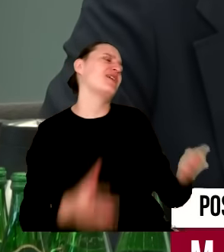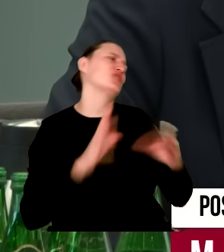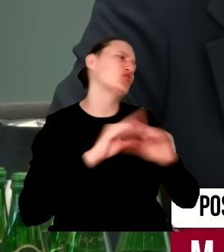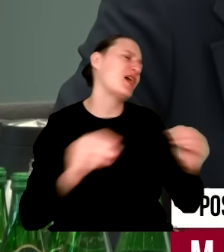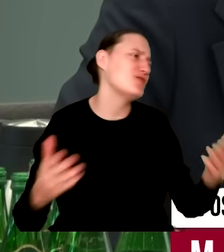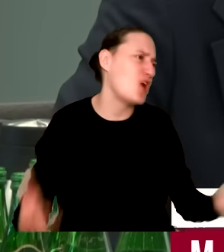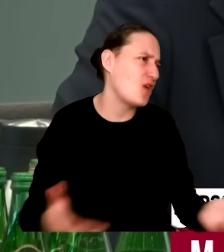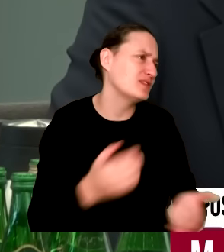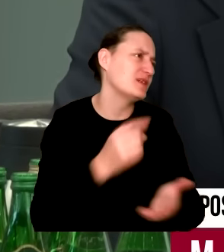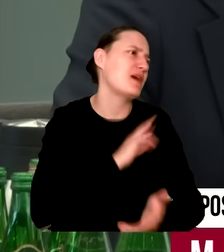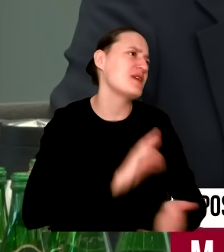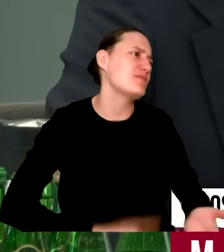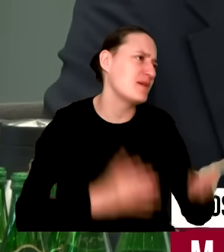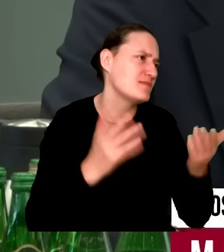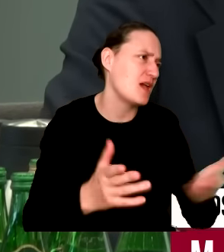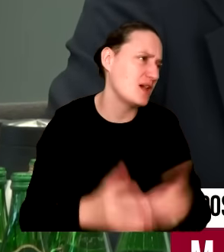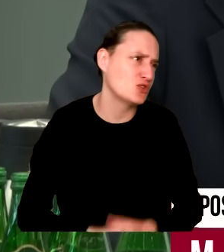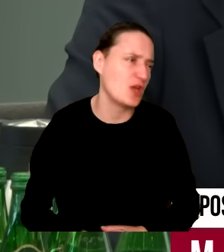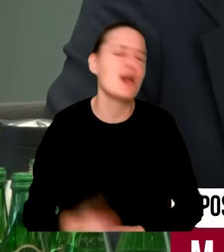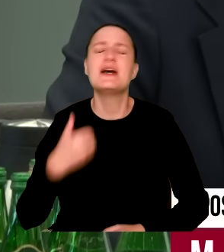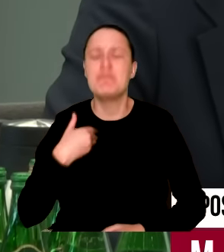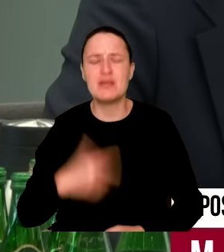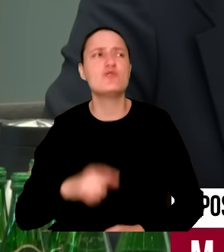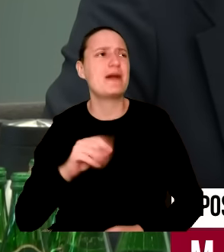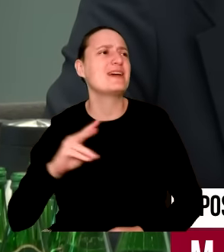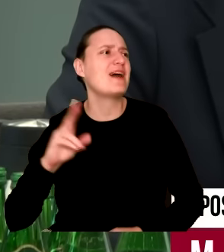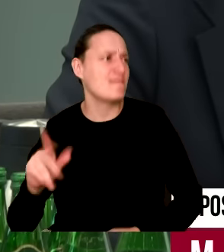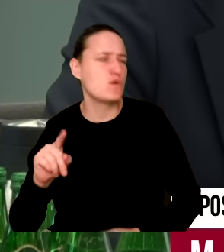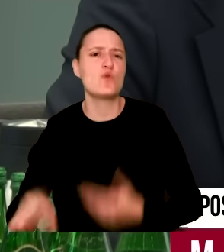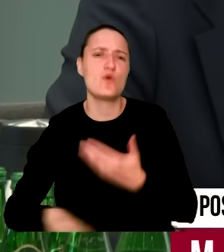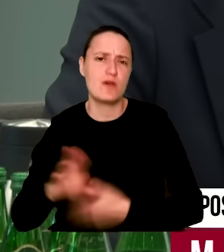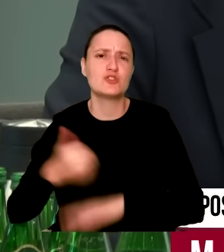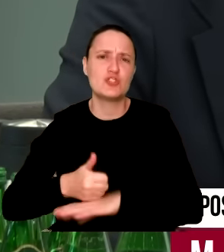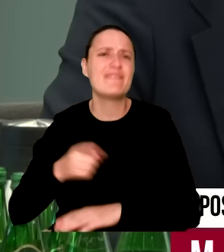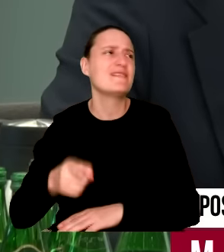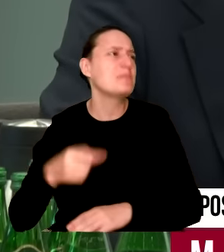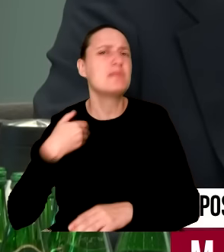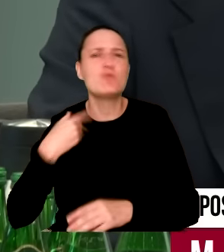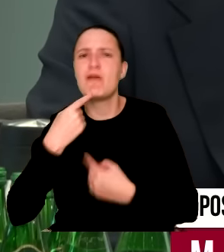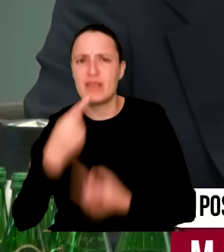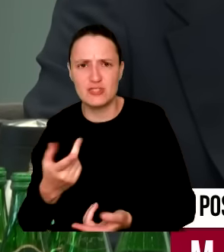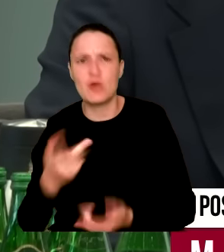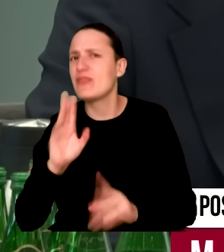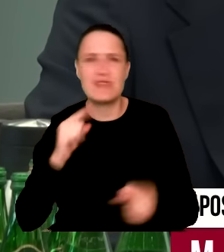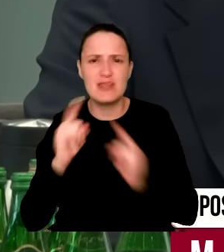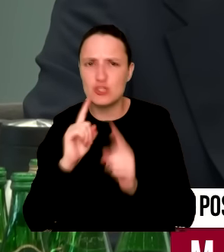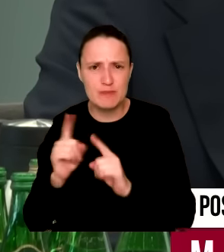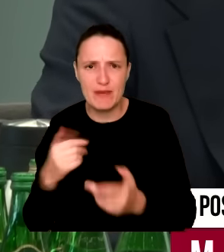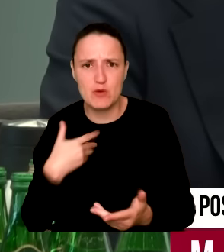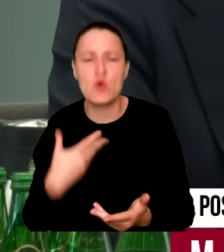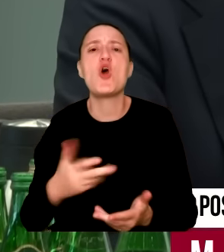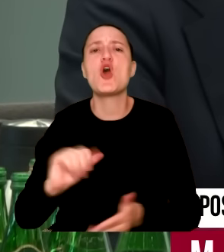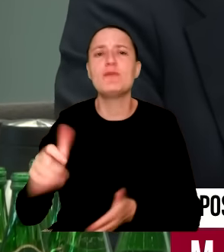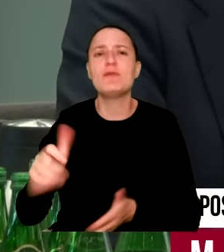część świadek szef Państwowej Komisji Wyborczej który właśnie to powiedział że państwo nawet nie rozmawialiście z nimi odebraliście uprawnienia Państwowej